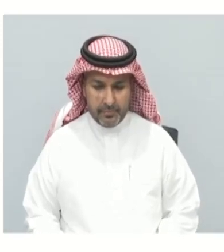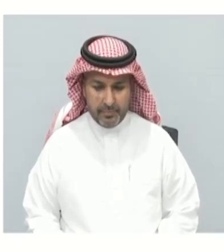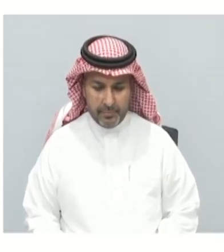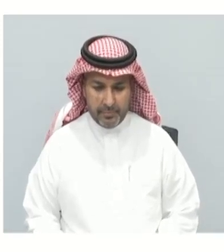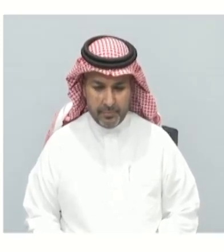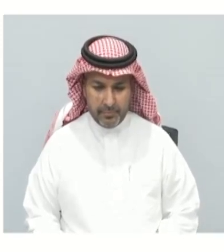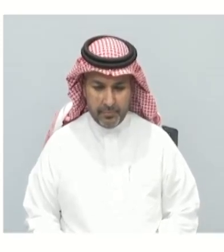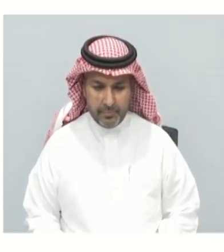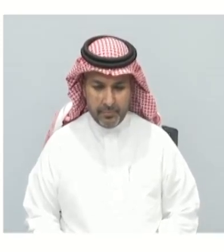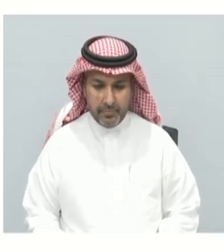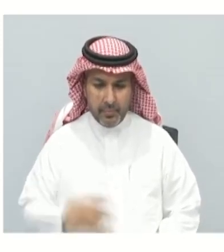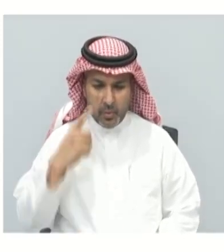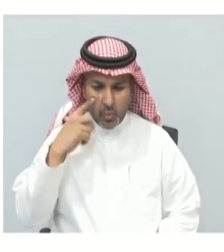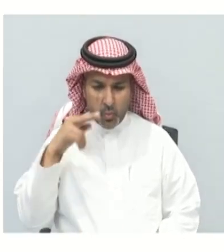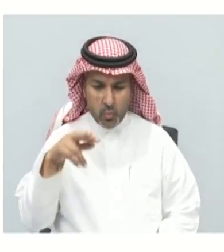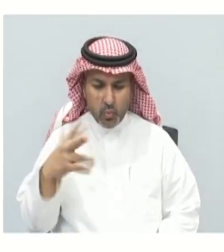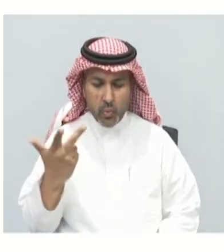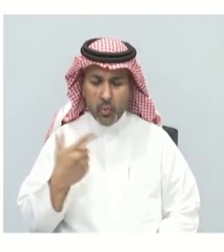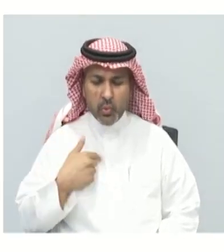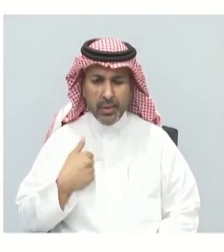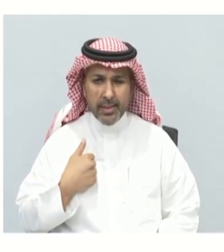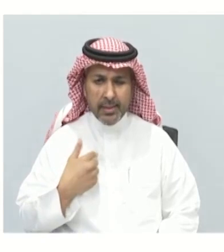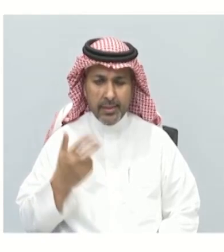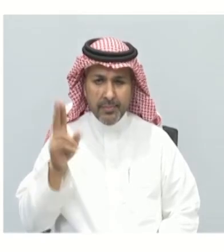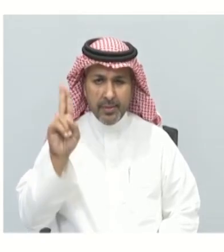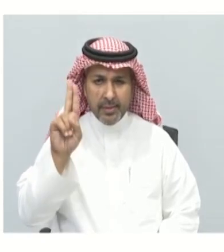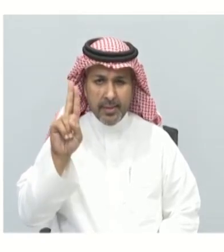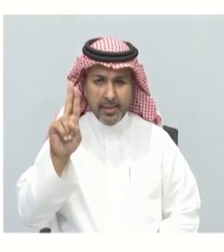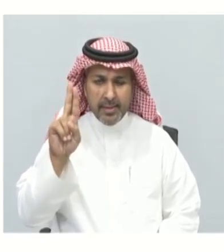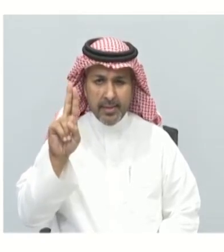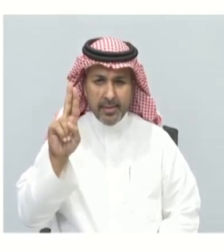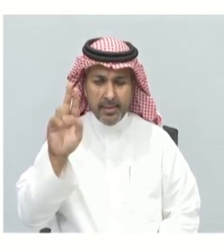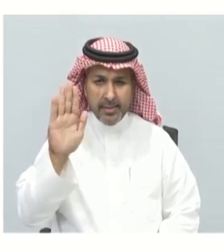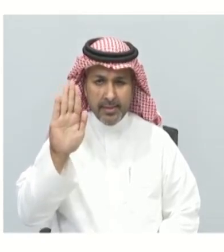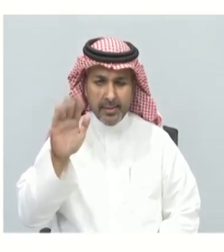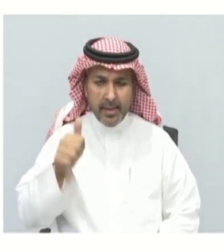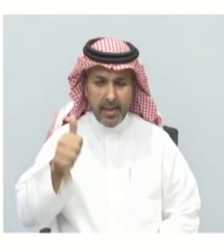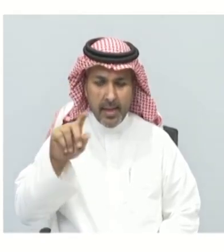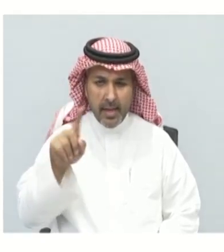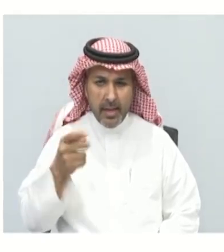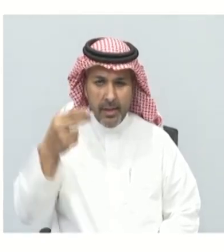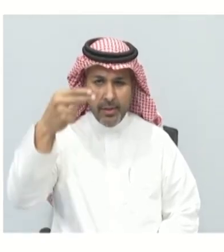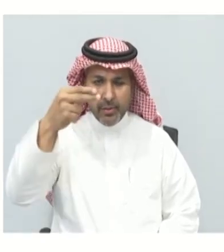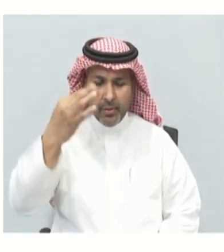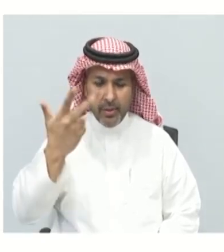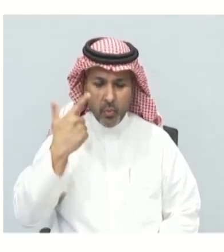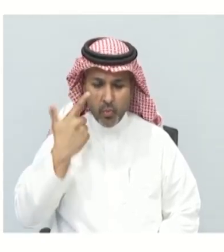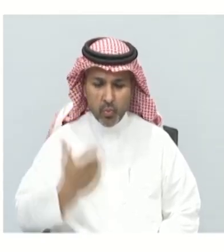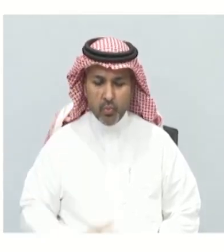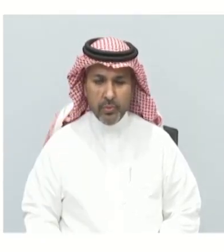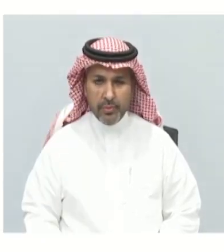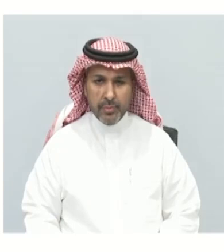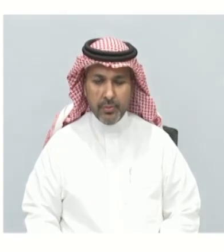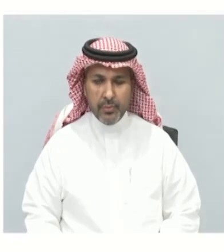التسارع او مفهوم التسارع عندنا جدا مهم فما معنى كلمه تسارع التسارع حسب ما راينا في